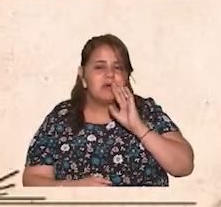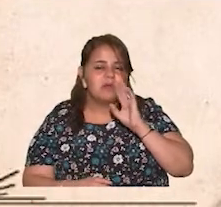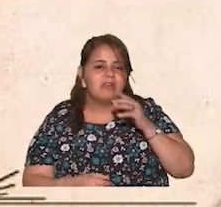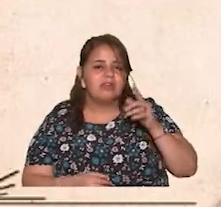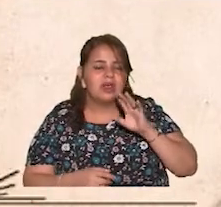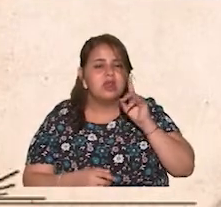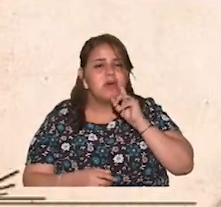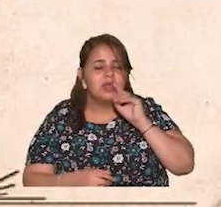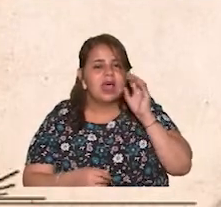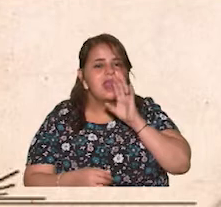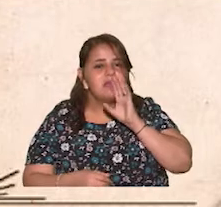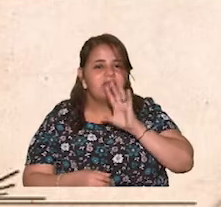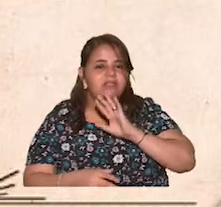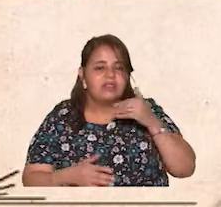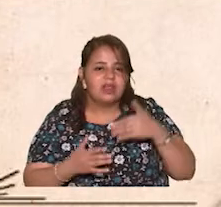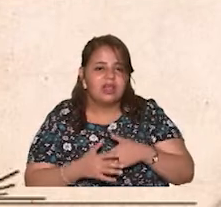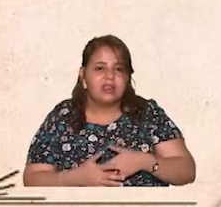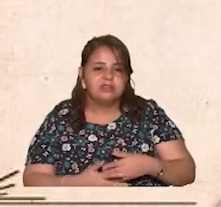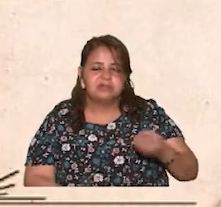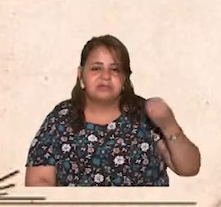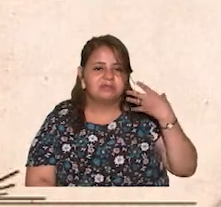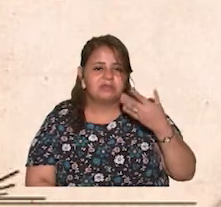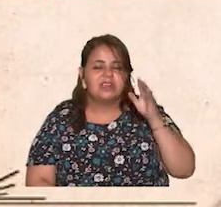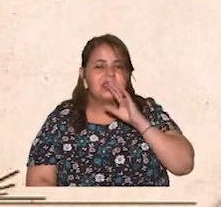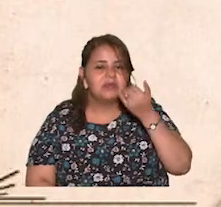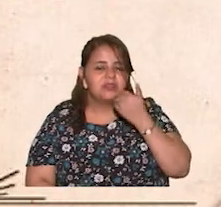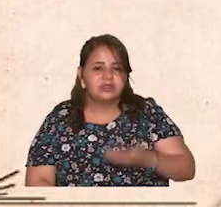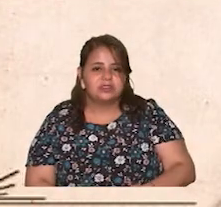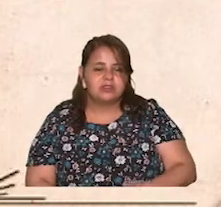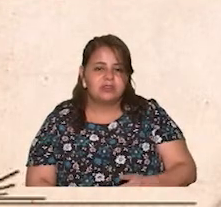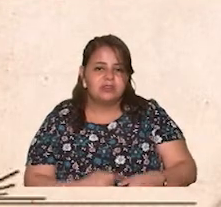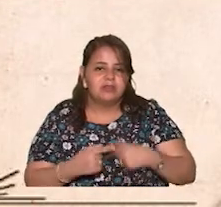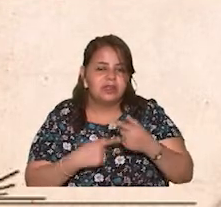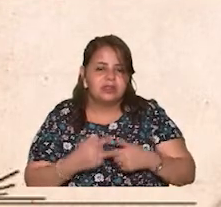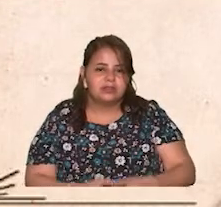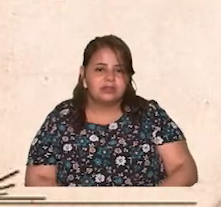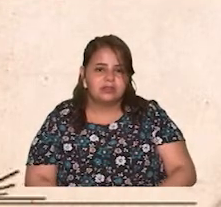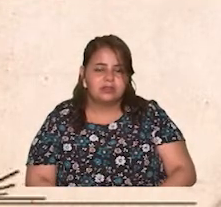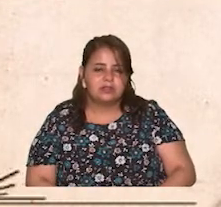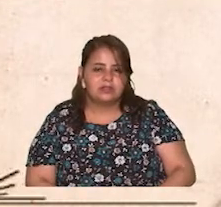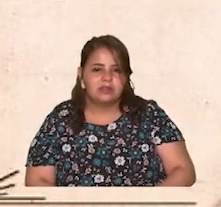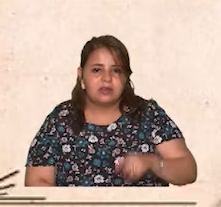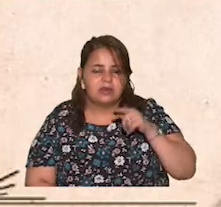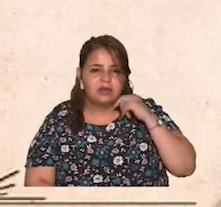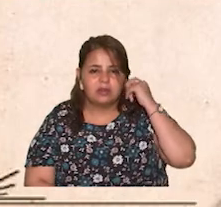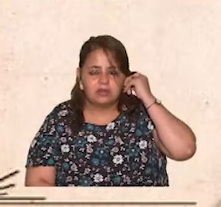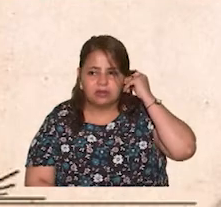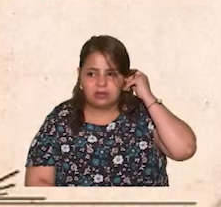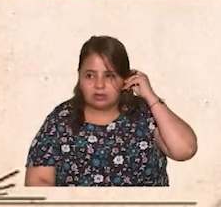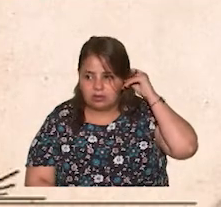الاخر، في اهمال في العود. برضه النذور، في تهور في النذور. يعني انا اصوم صوم العذراء